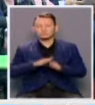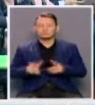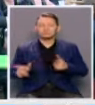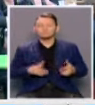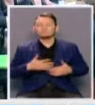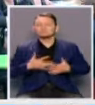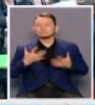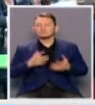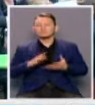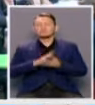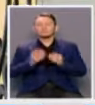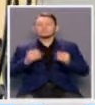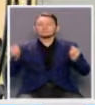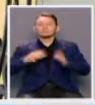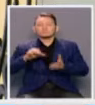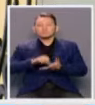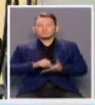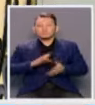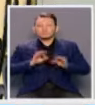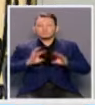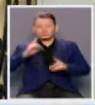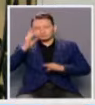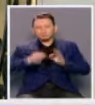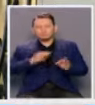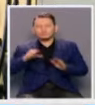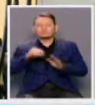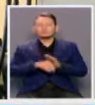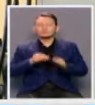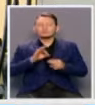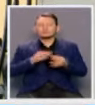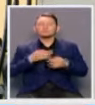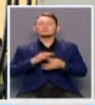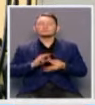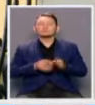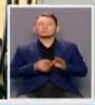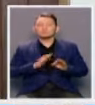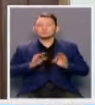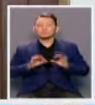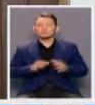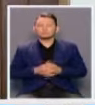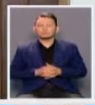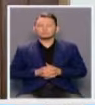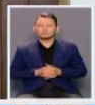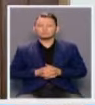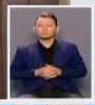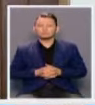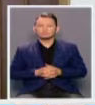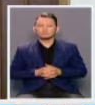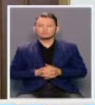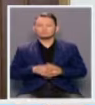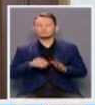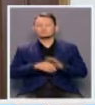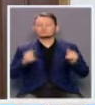қолдады. Сондай-ақ ол кеңес отырысында қаралатын мәселелердің шеңбері бұдан былай кеңейтілгенін айтты. Жалпы әдеп жөніндегі